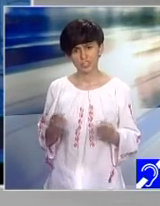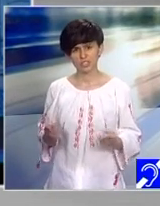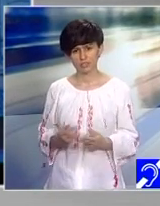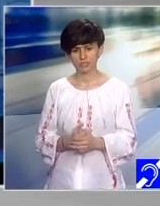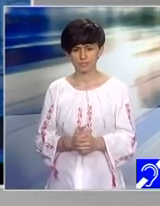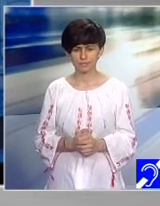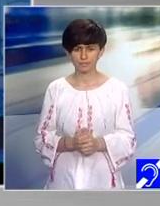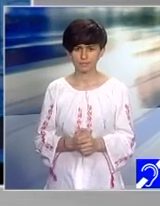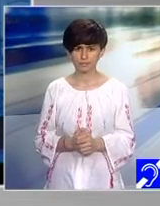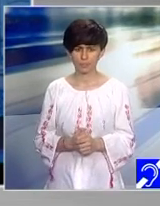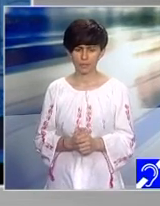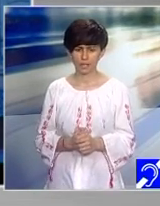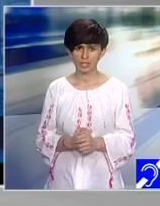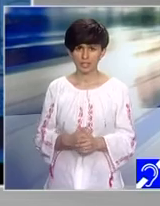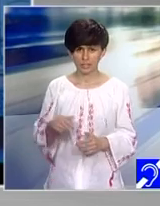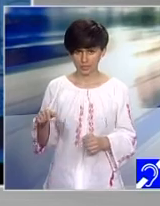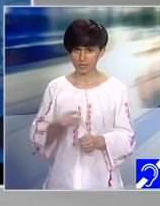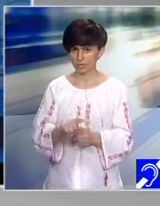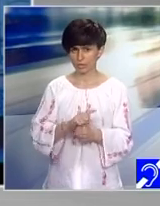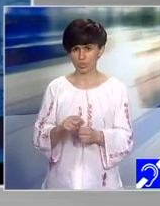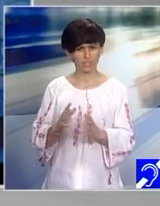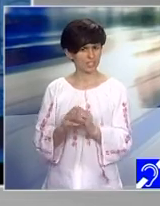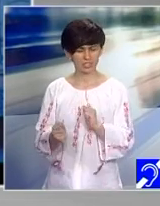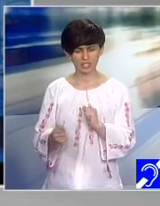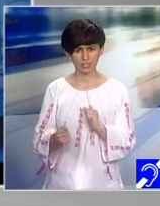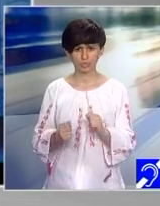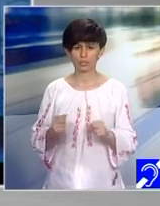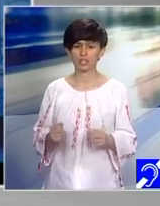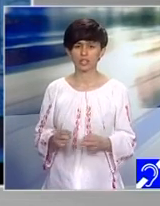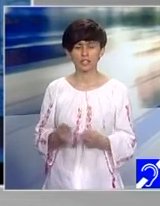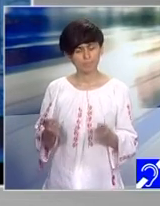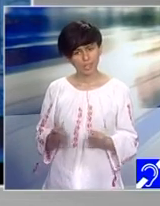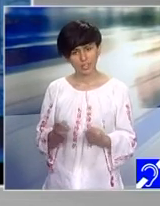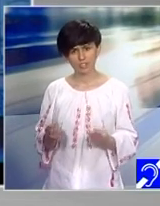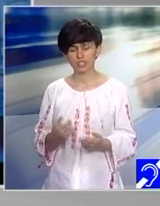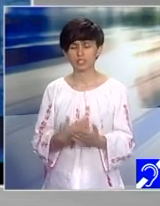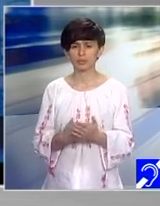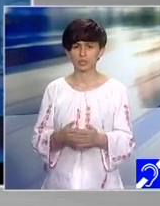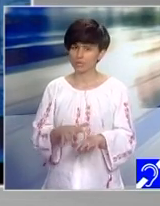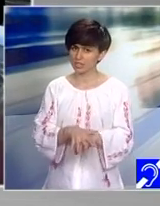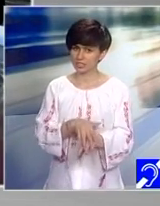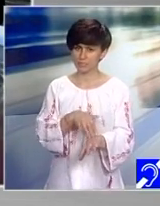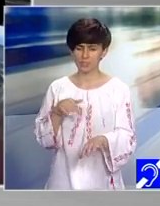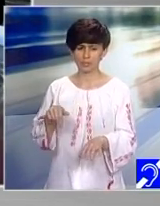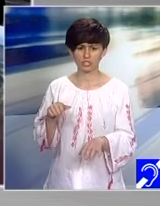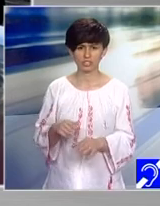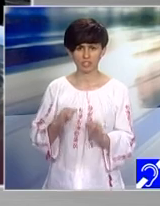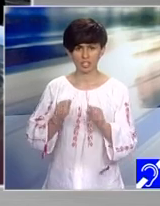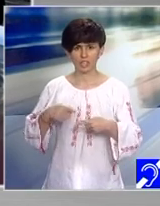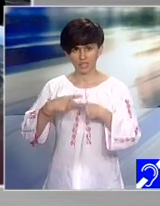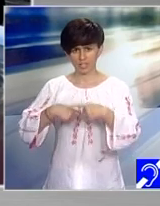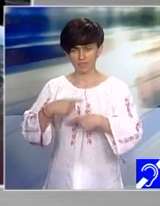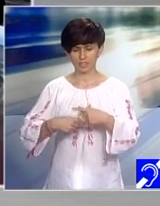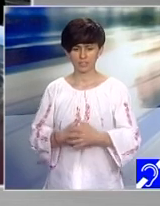dar atât de clar încât să simțim aceste efecte în viitor și asta e cert. Acum, demersul